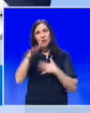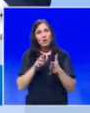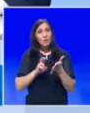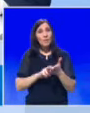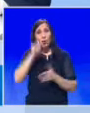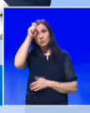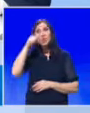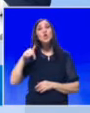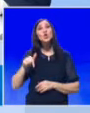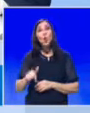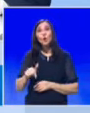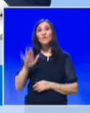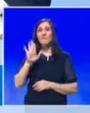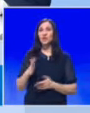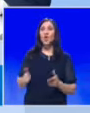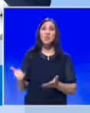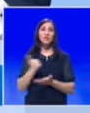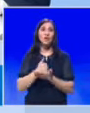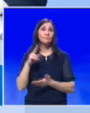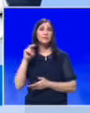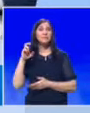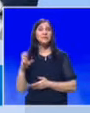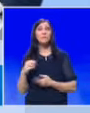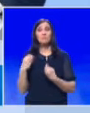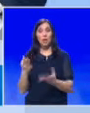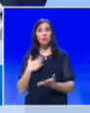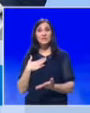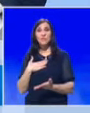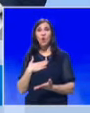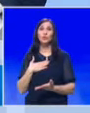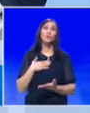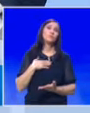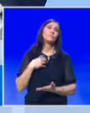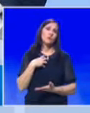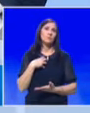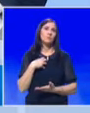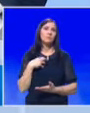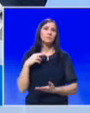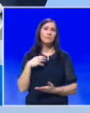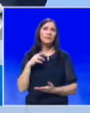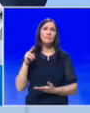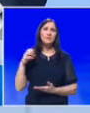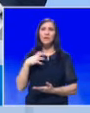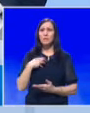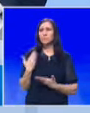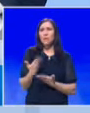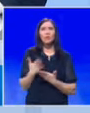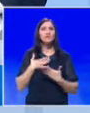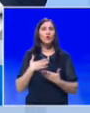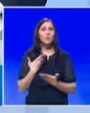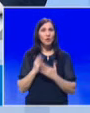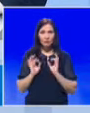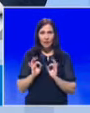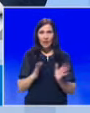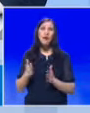ваше назначение. Разбира се, именно ДПС дадоха своето и ГЕРБ дадоха своето предложение. Нали така? Когато нямаме тези ясни правила, които